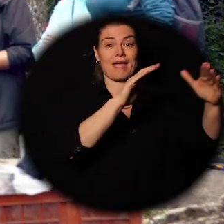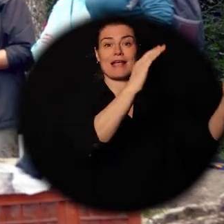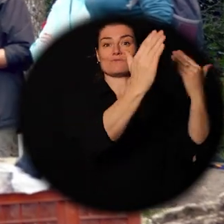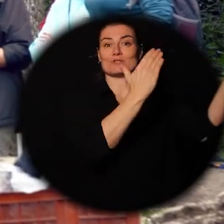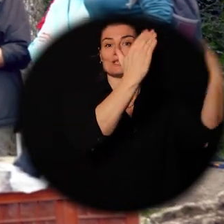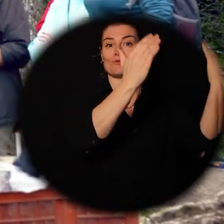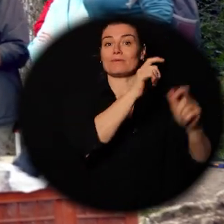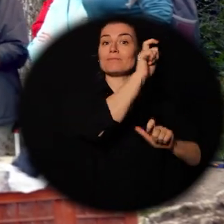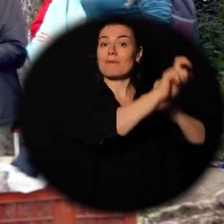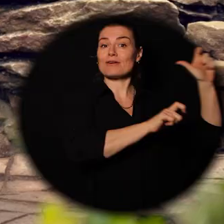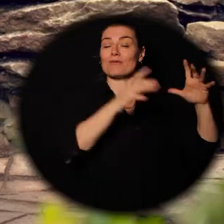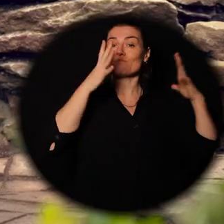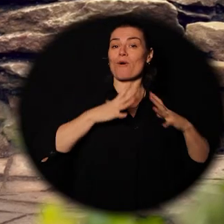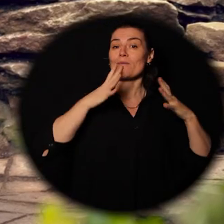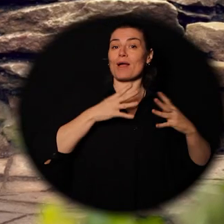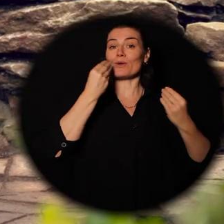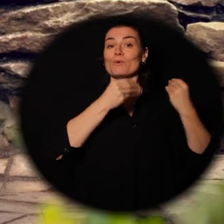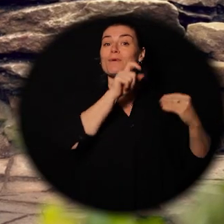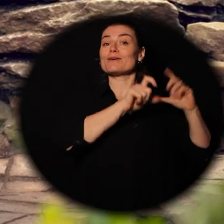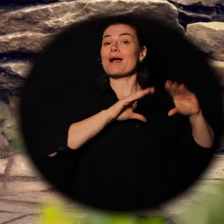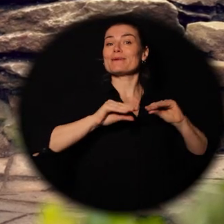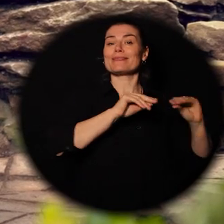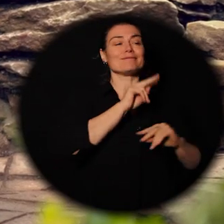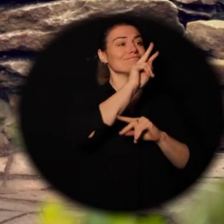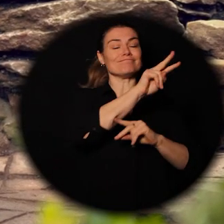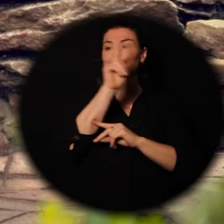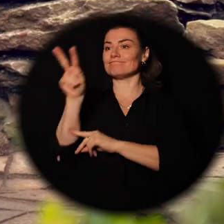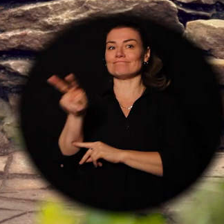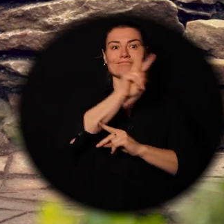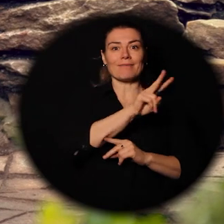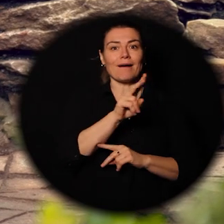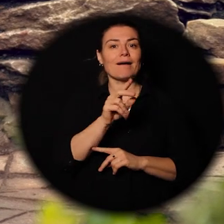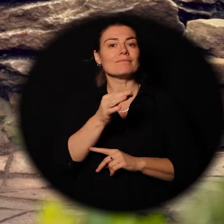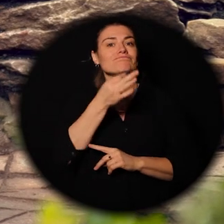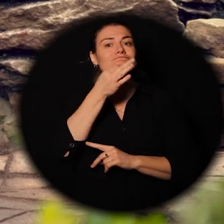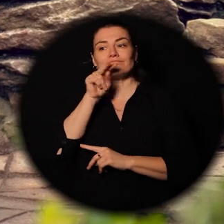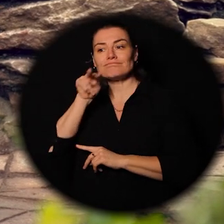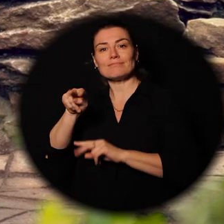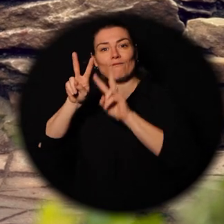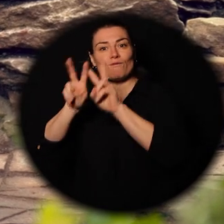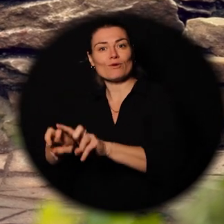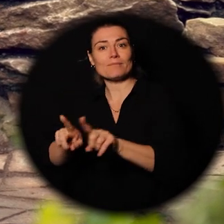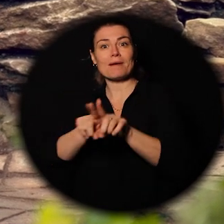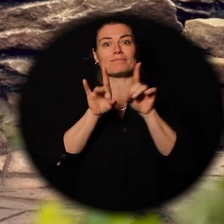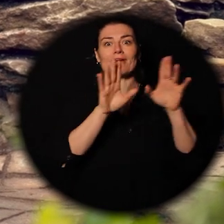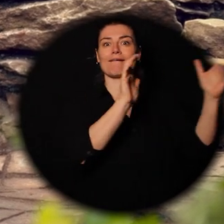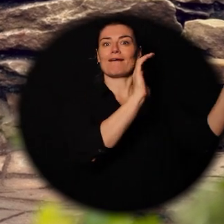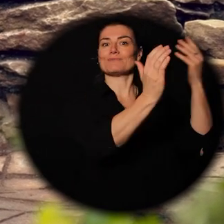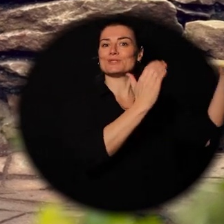très intéressant pour les habitants ou les gens de passage. Ils ont la possibilité de voir à la fois un chantier de fouilles et l'exposition en